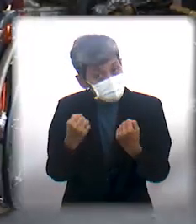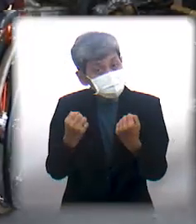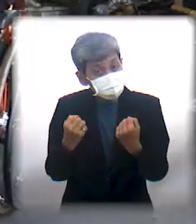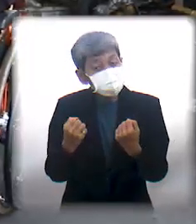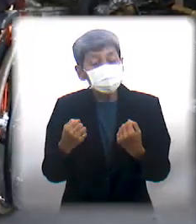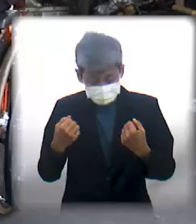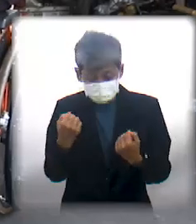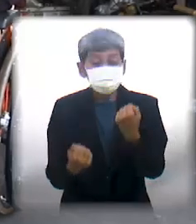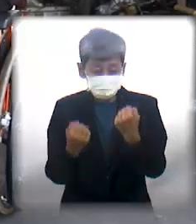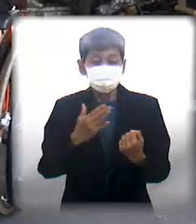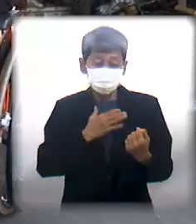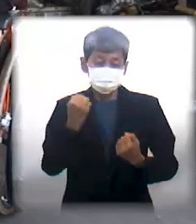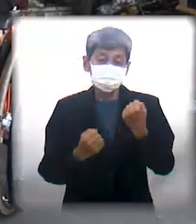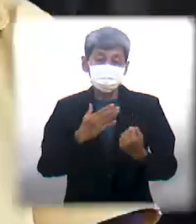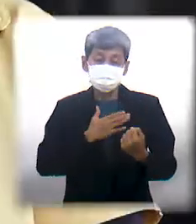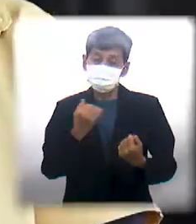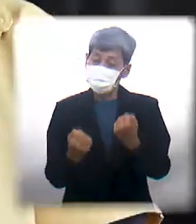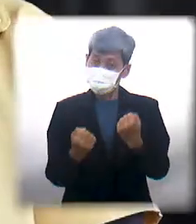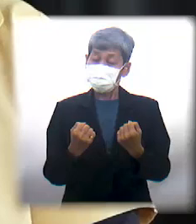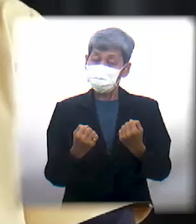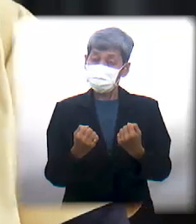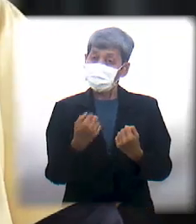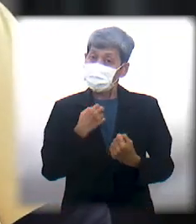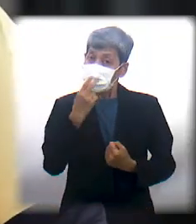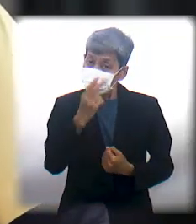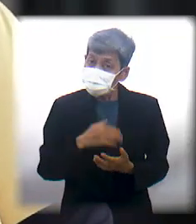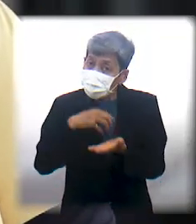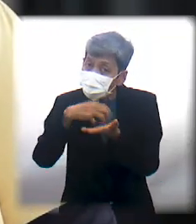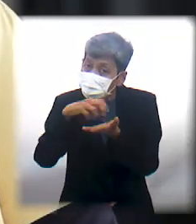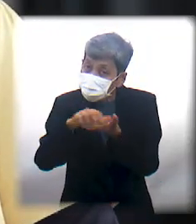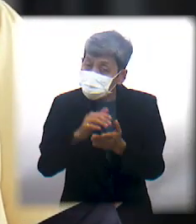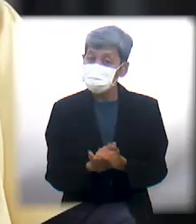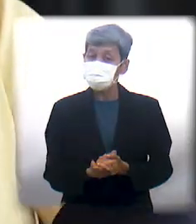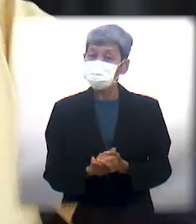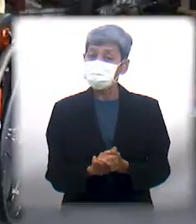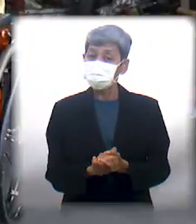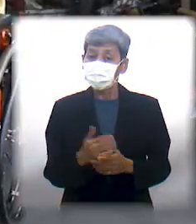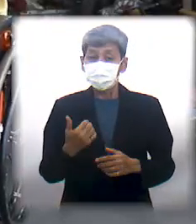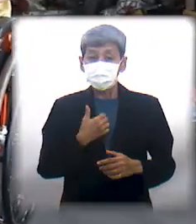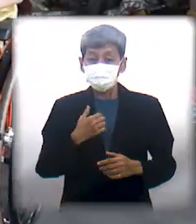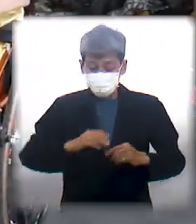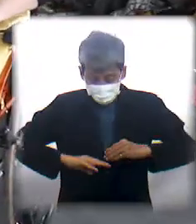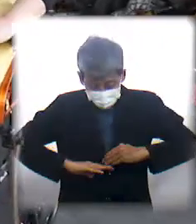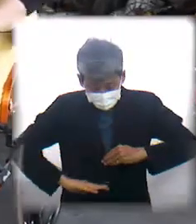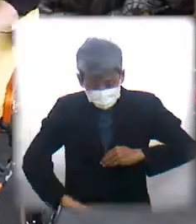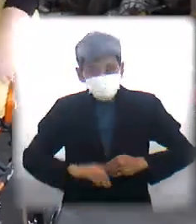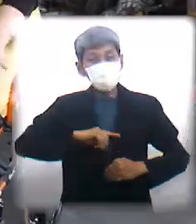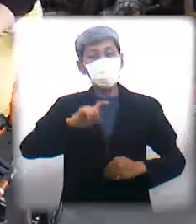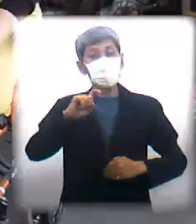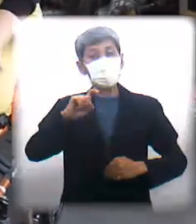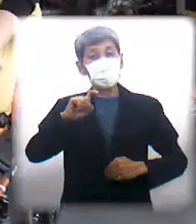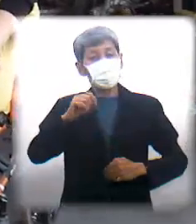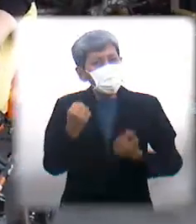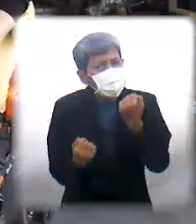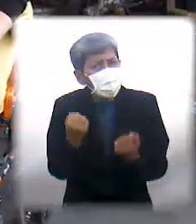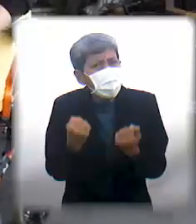นต์ ขับรถ ด้วยตัวเอง ใช่ครับ แต่ว่าเมื่อสักครู่นี้พี่เล่าให้ไมค์ฟังว่าตั้งแต่ใต้สะดือลงไปไม่มีความ